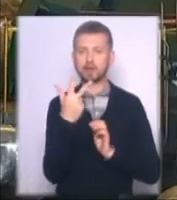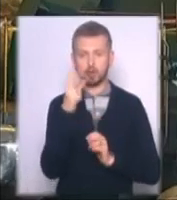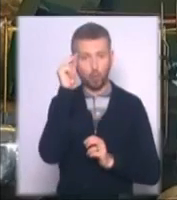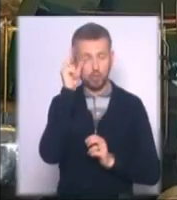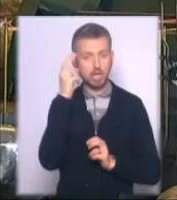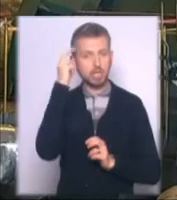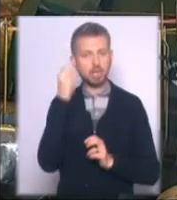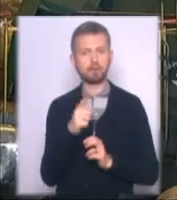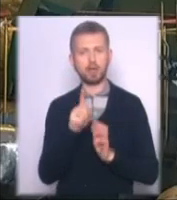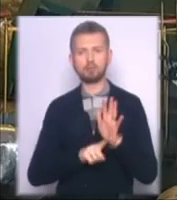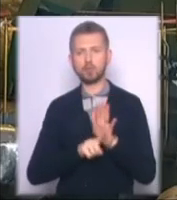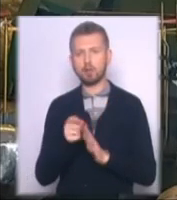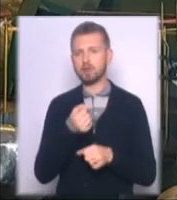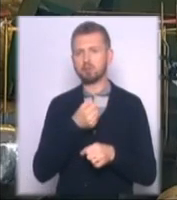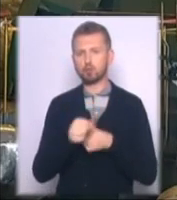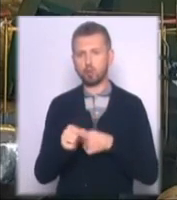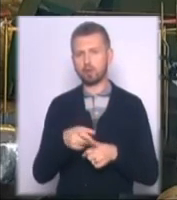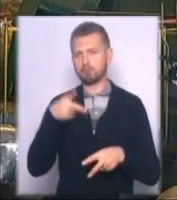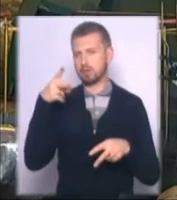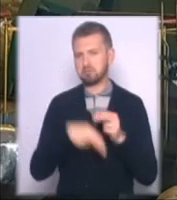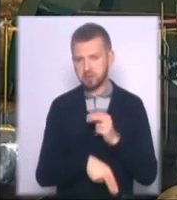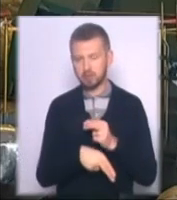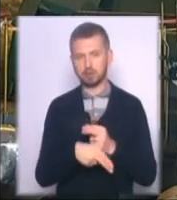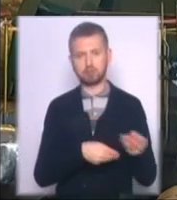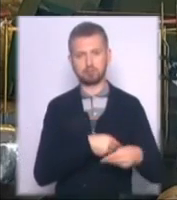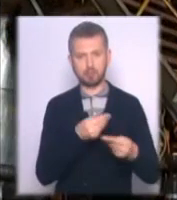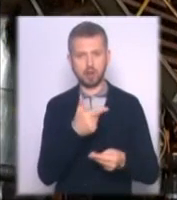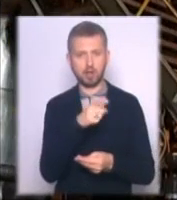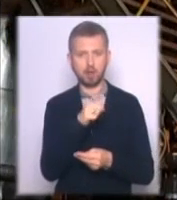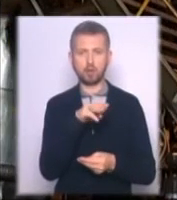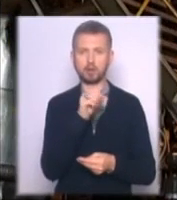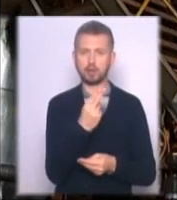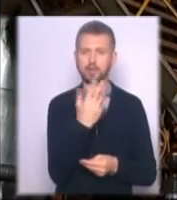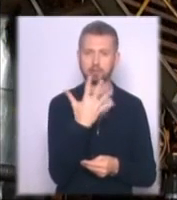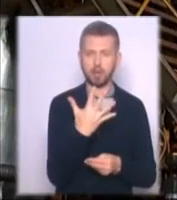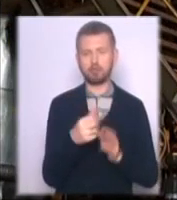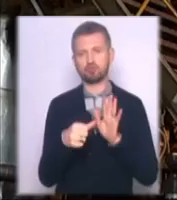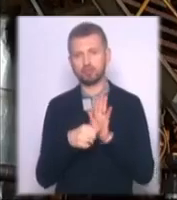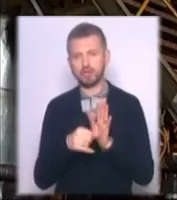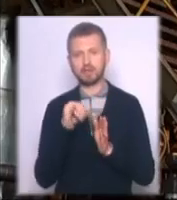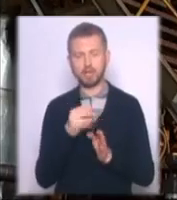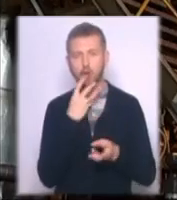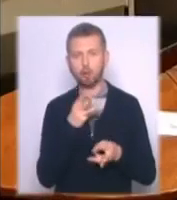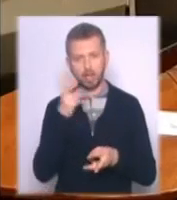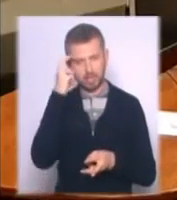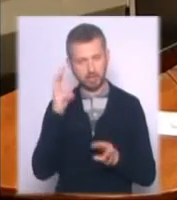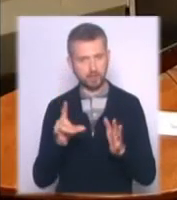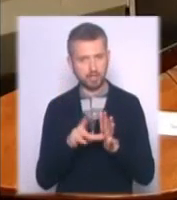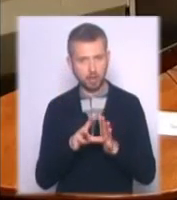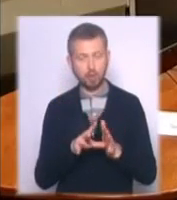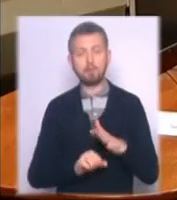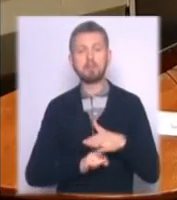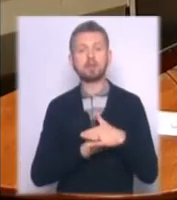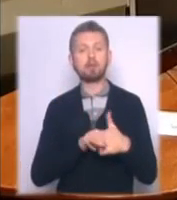«Київгаз» розпочав примусове обмеження та припинення постачання газу на ТЕЦ-5, ТЕЦ-6 та котельні «Київенерго». Підставою